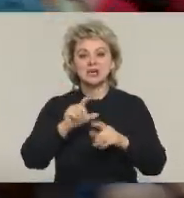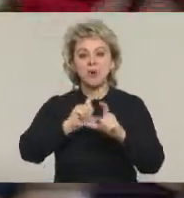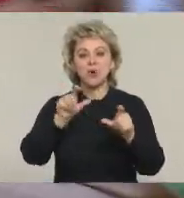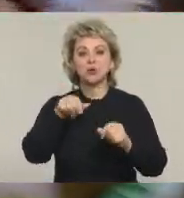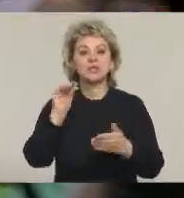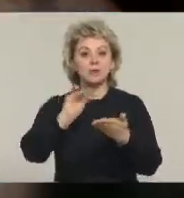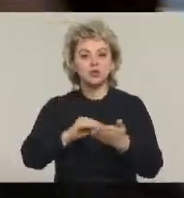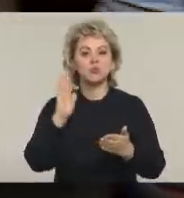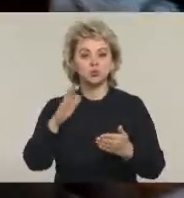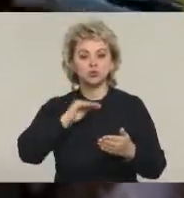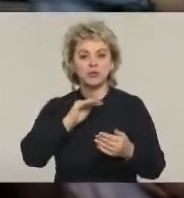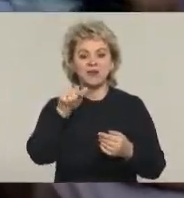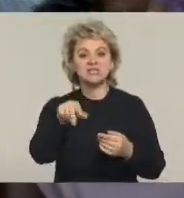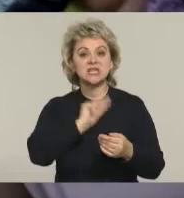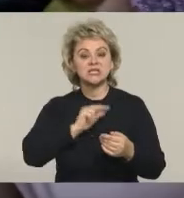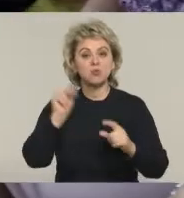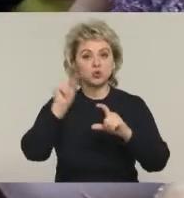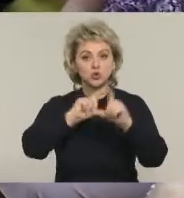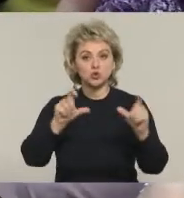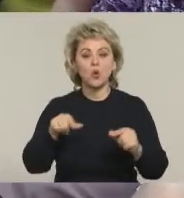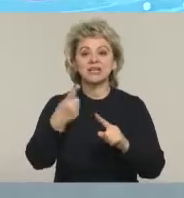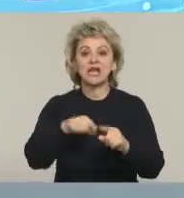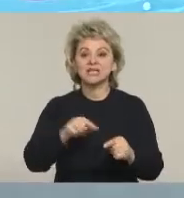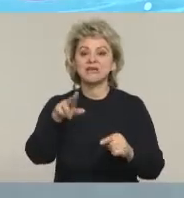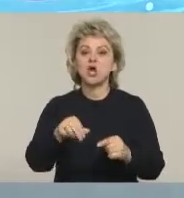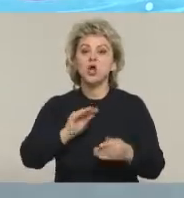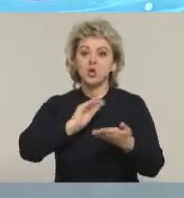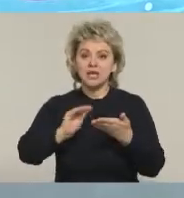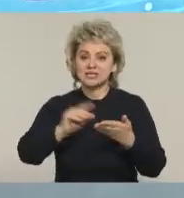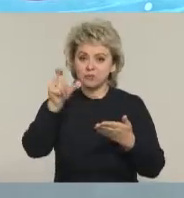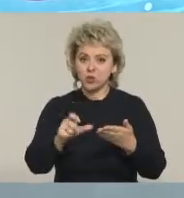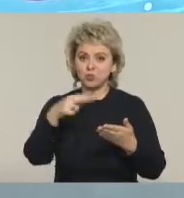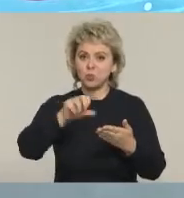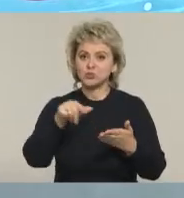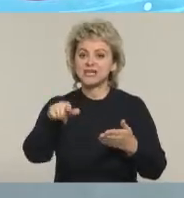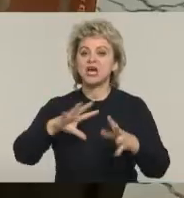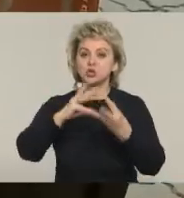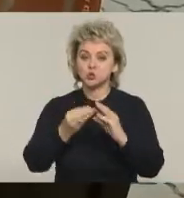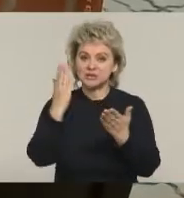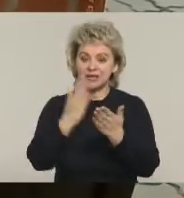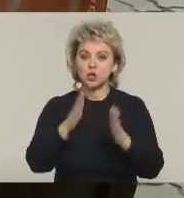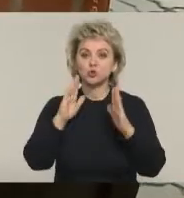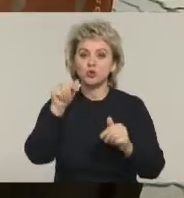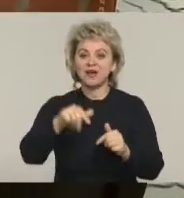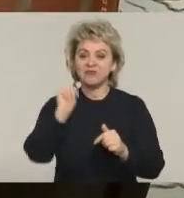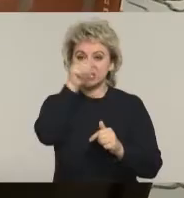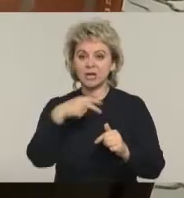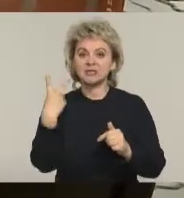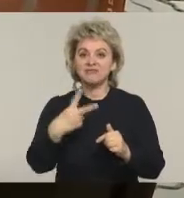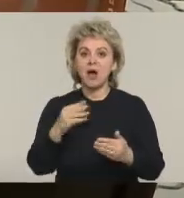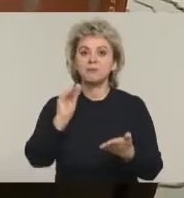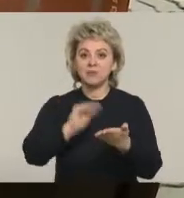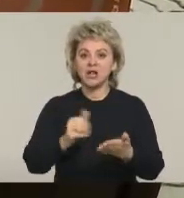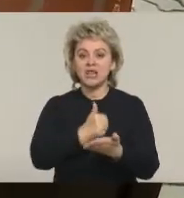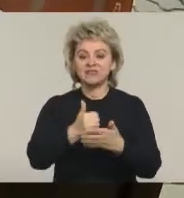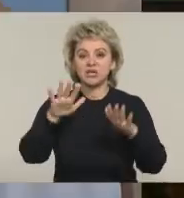и с будущей профессией. Здесь работает школа мультимедийного юного корреспондента «Пуск». Результаты есть. Только в этом году 2 призовых места